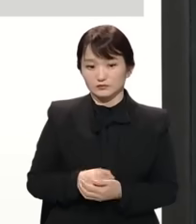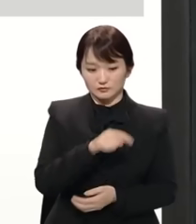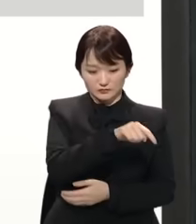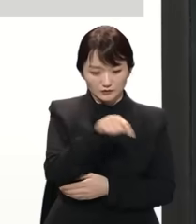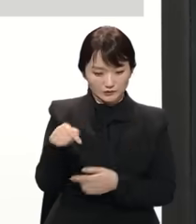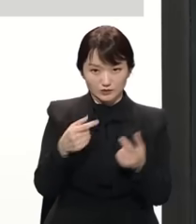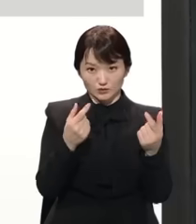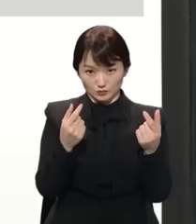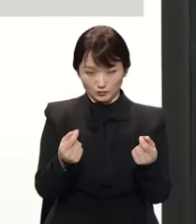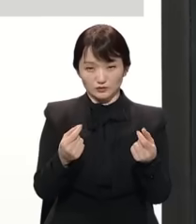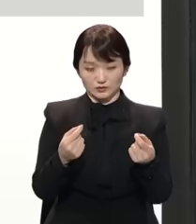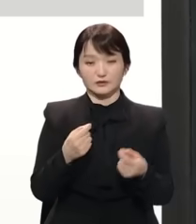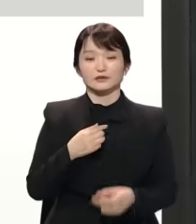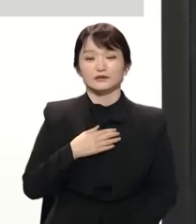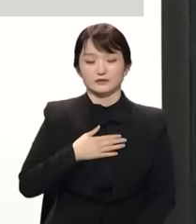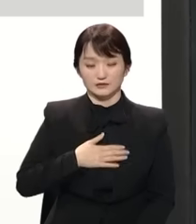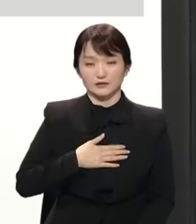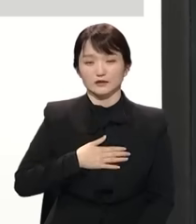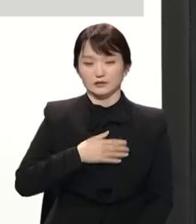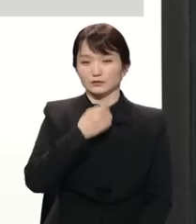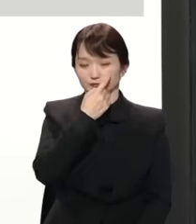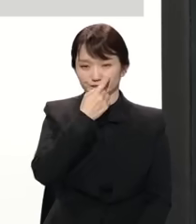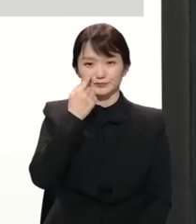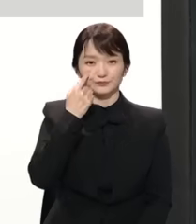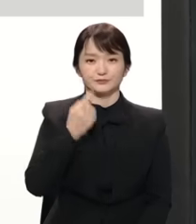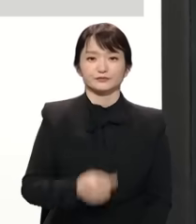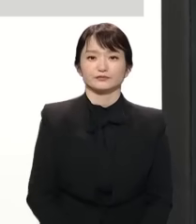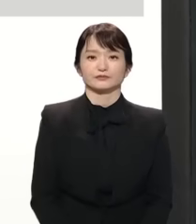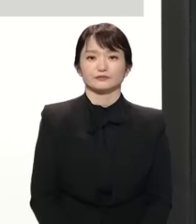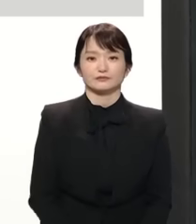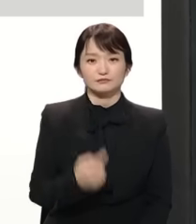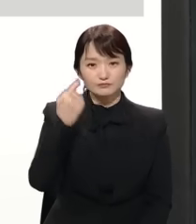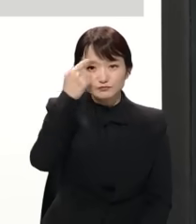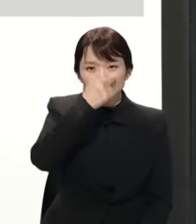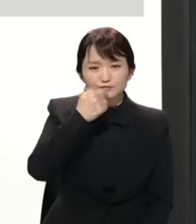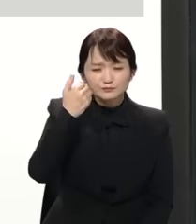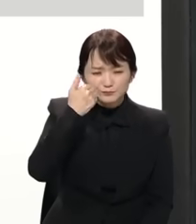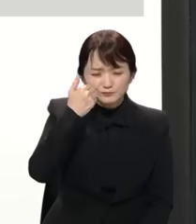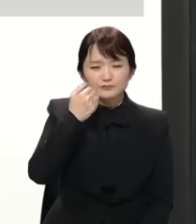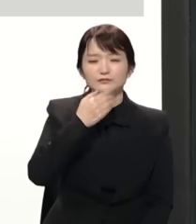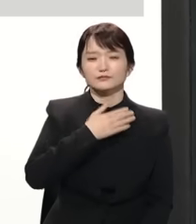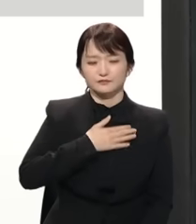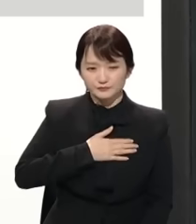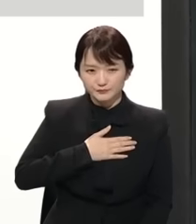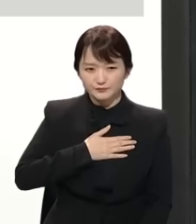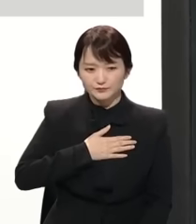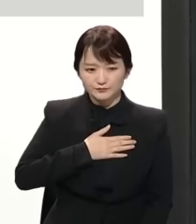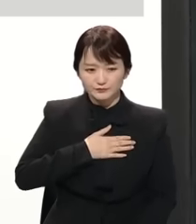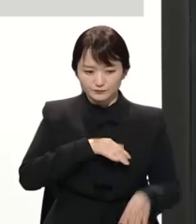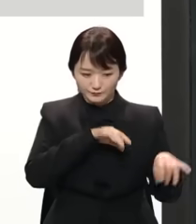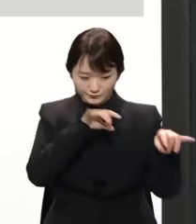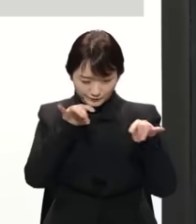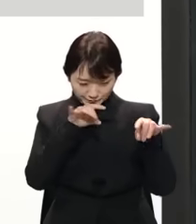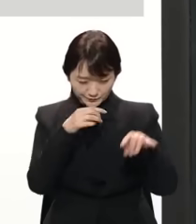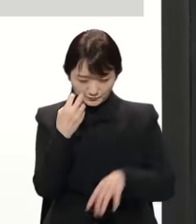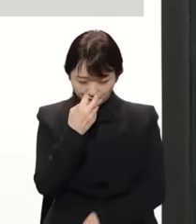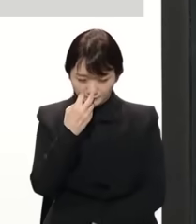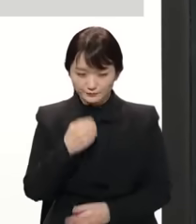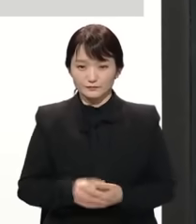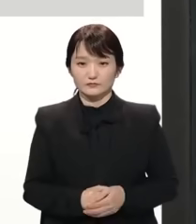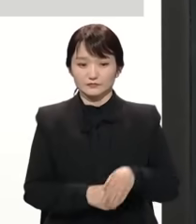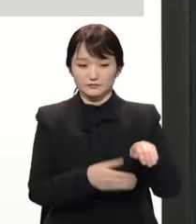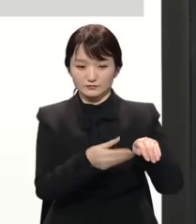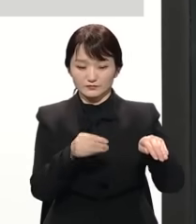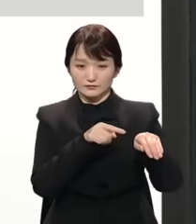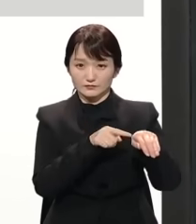차량이라고 하는 것을 갖다가 이제 확인을 했습니다 그러니까 인상 차기를 갖다 파악을 하고 위치 추적에 나섰는데요 그래서이 렌트카